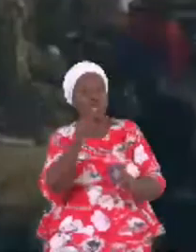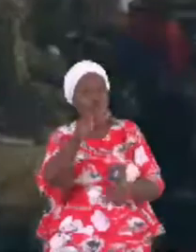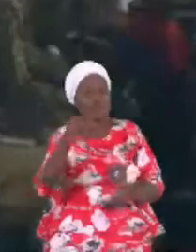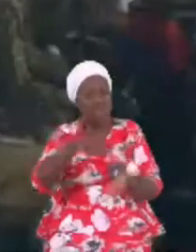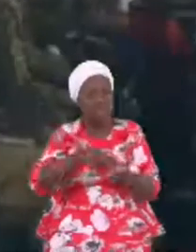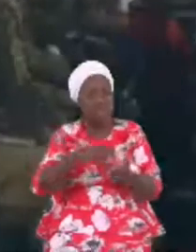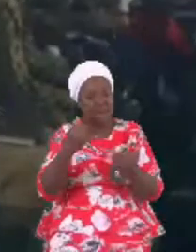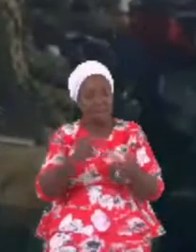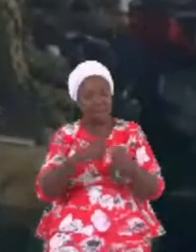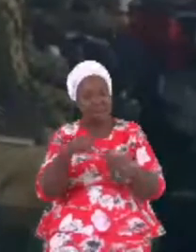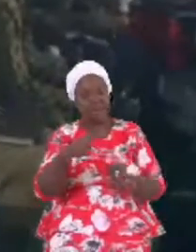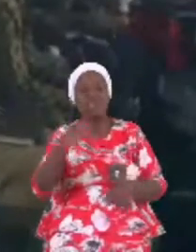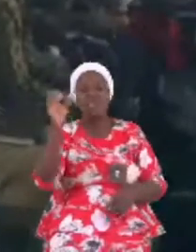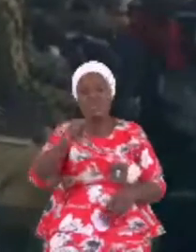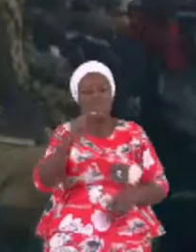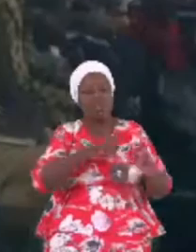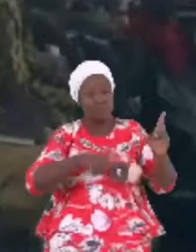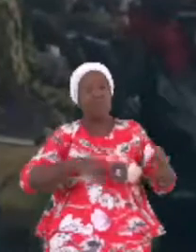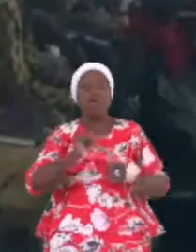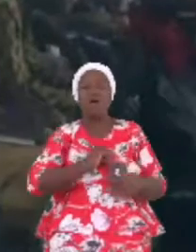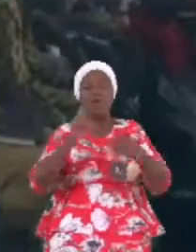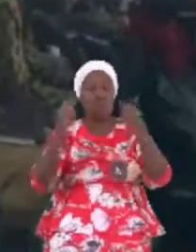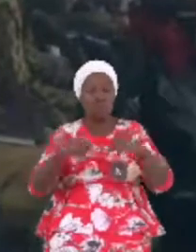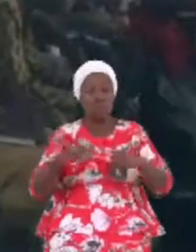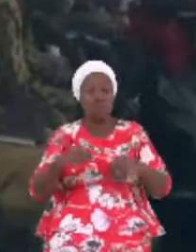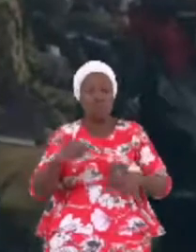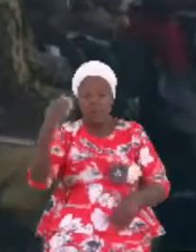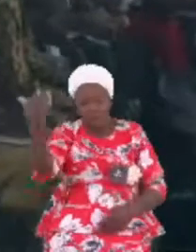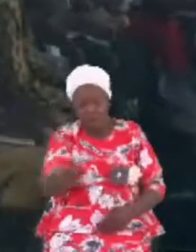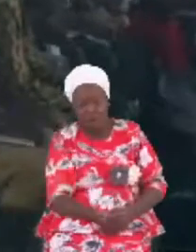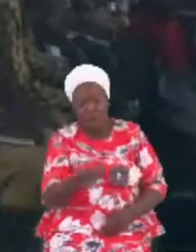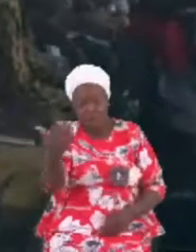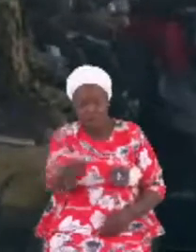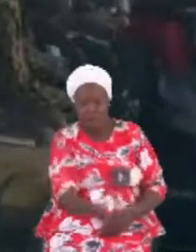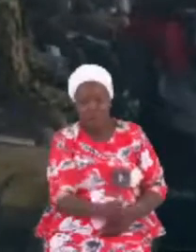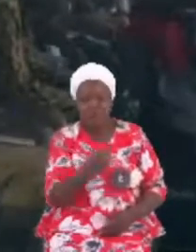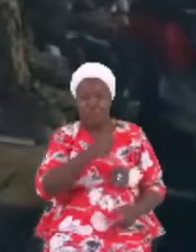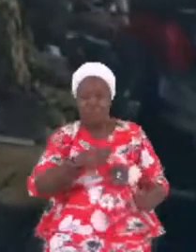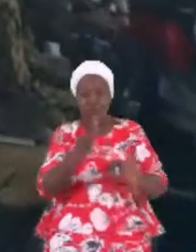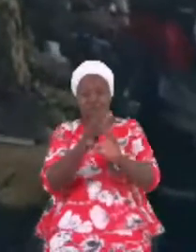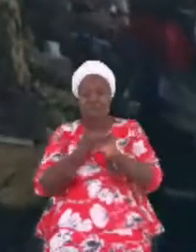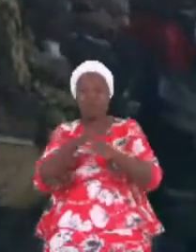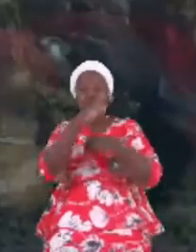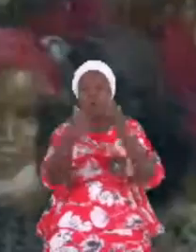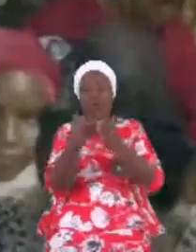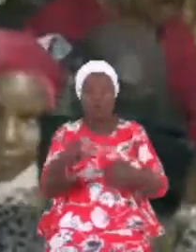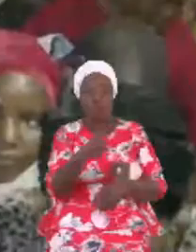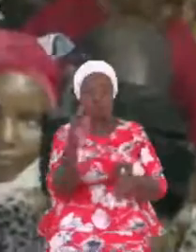Lève-toi maintenant et dis oui Seigneur, je viens. Sois le bienvenu. Le Seigneur te reçoit au nom de Jésus.